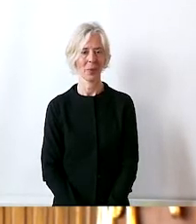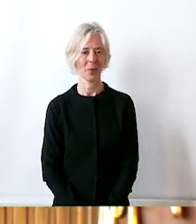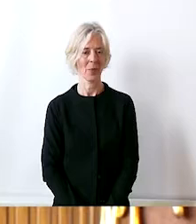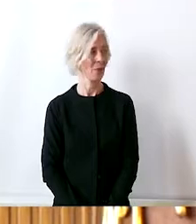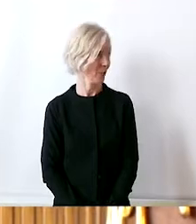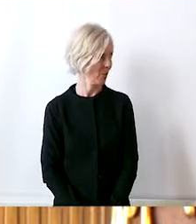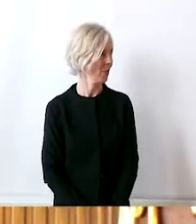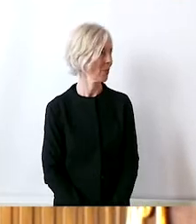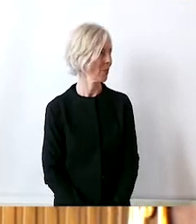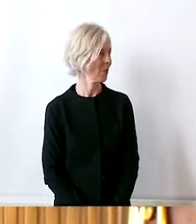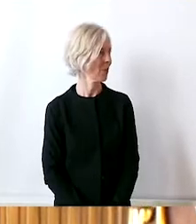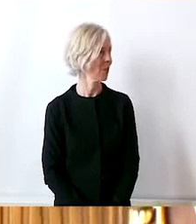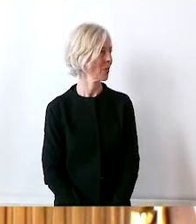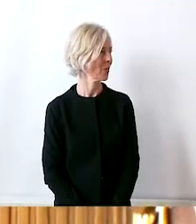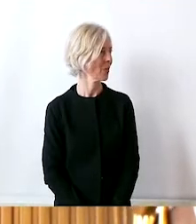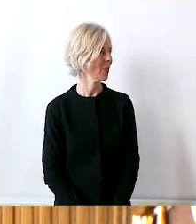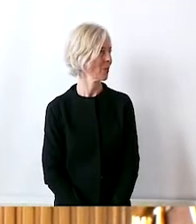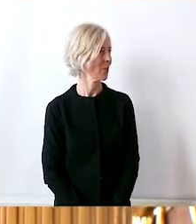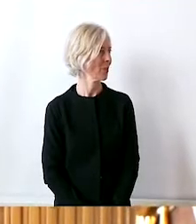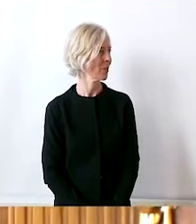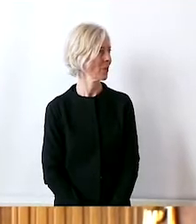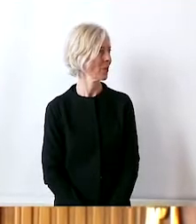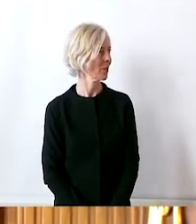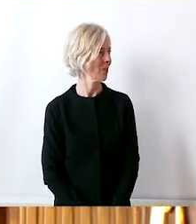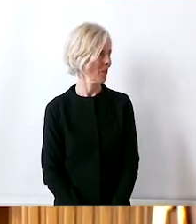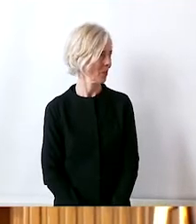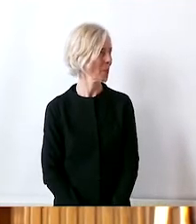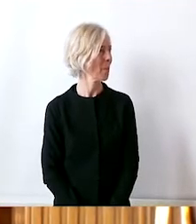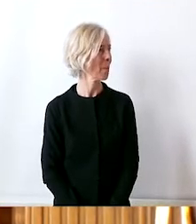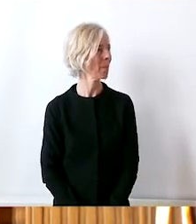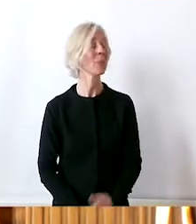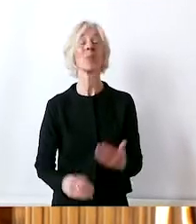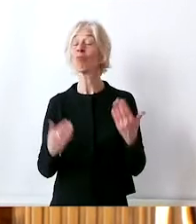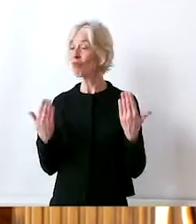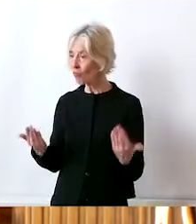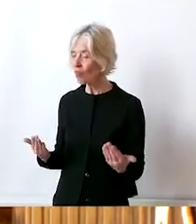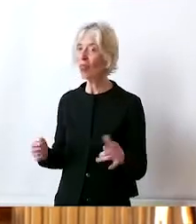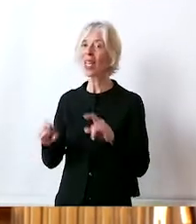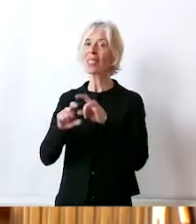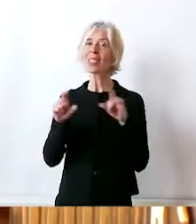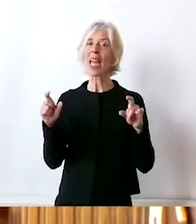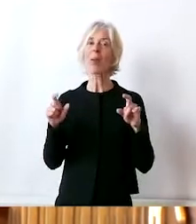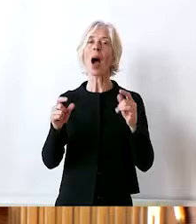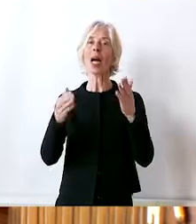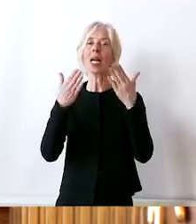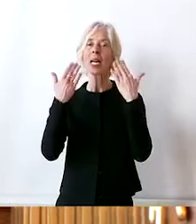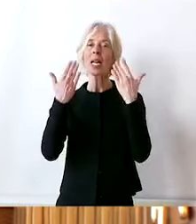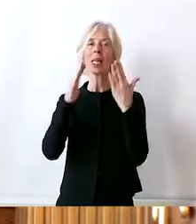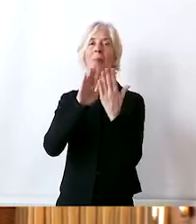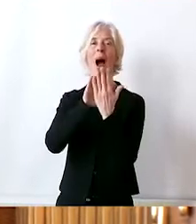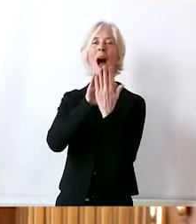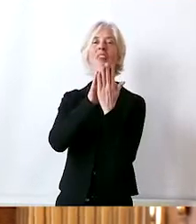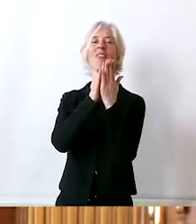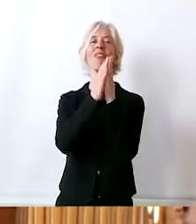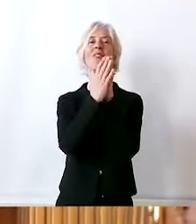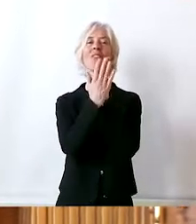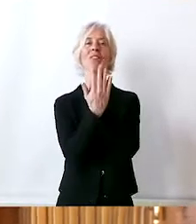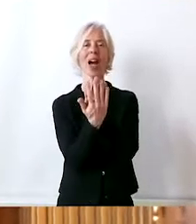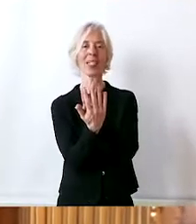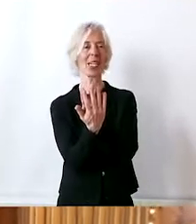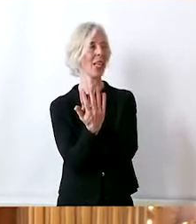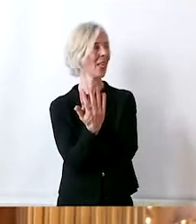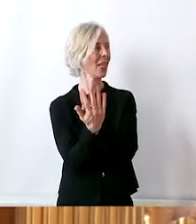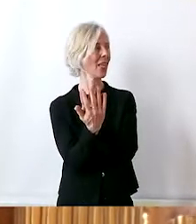Herr Mohnen, wir haben heute die ganze Zeit das Megathema Klimawandel. Gestatten Sie mir eine ganz kurze kleine Abweichung vom